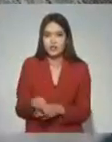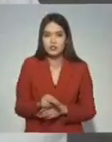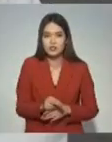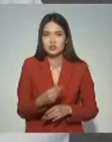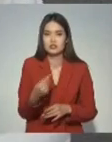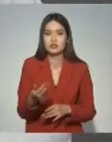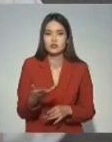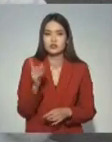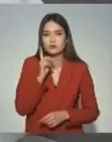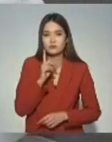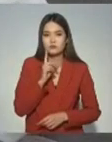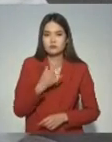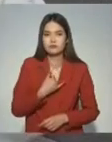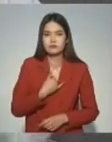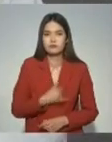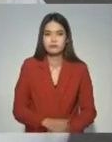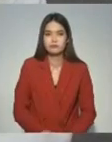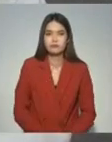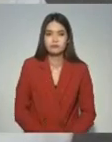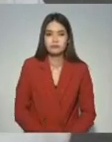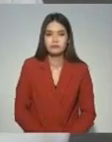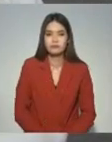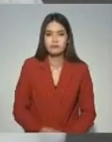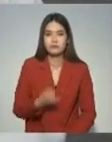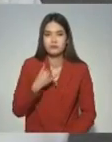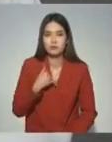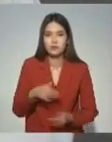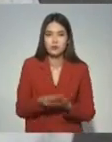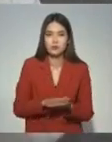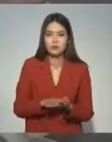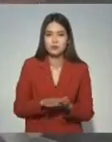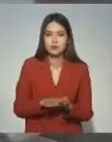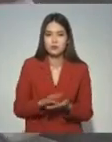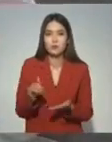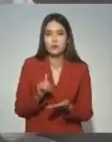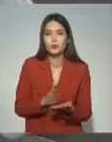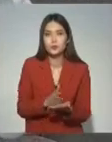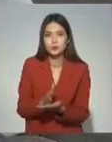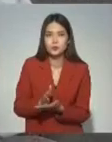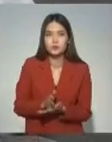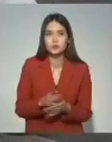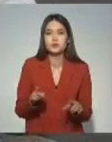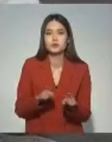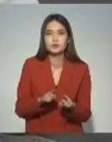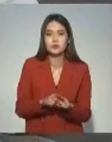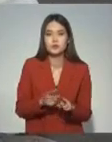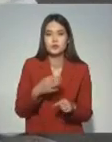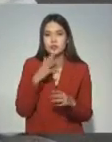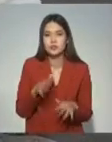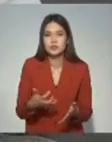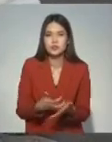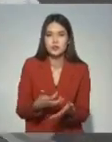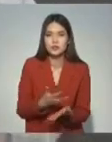работают ноги. Потом это будут руки. После этого будет дыхание. Потом уже глотание.